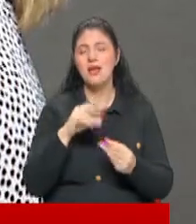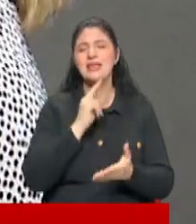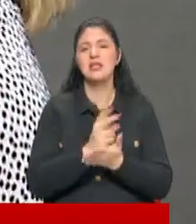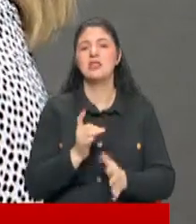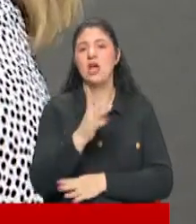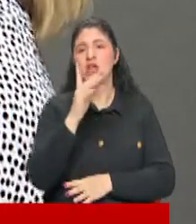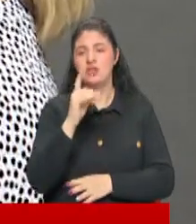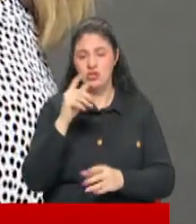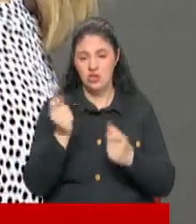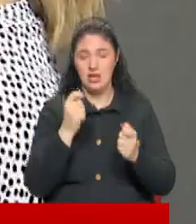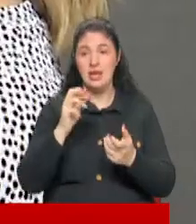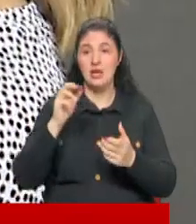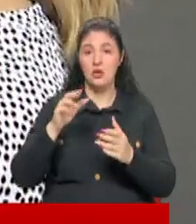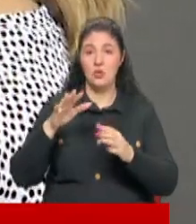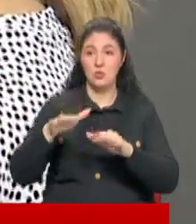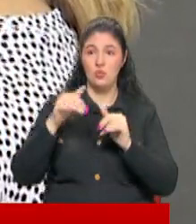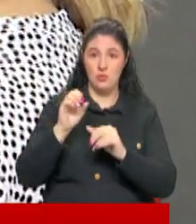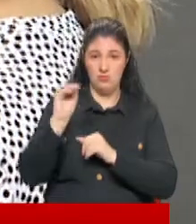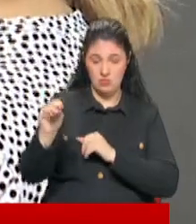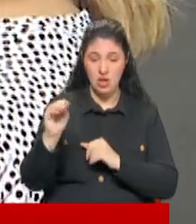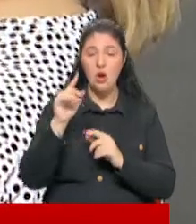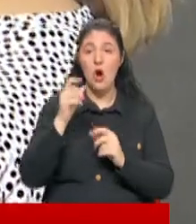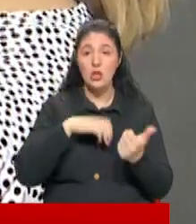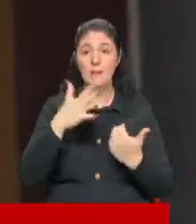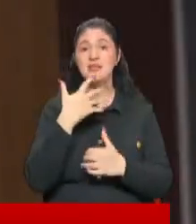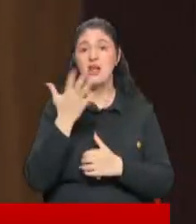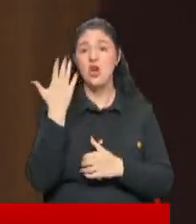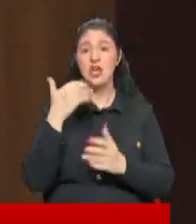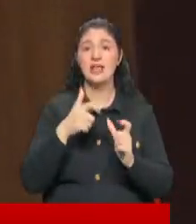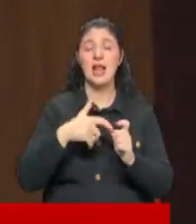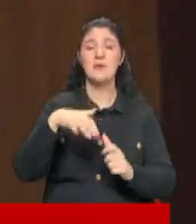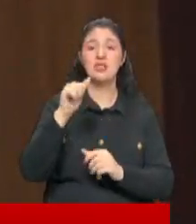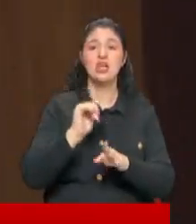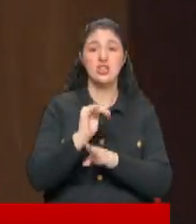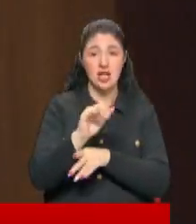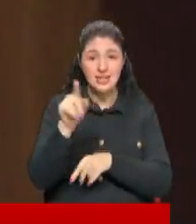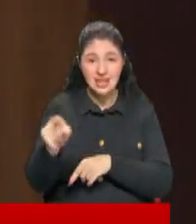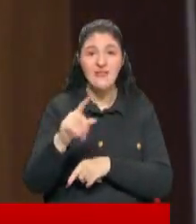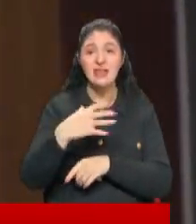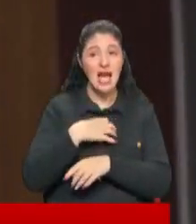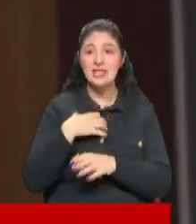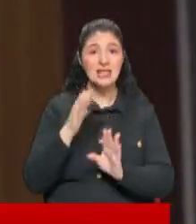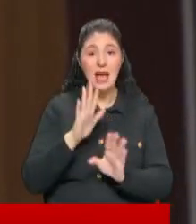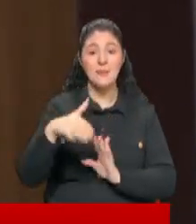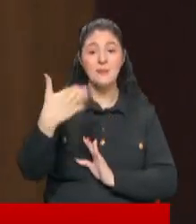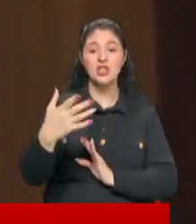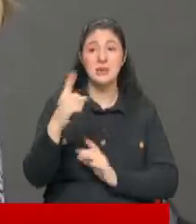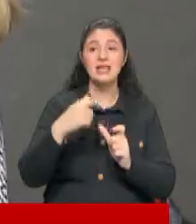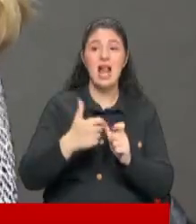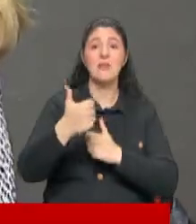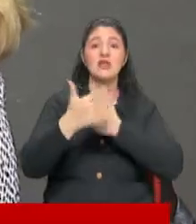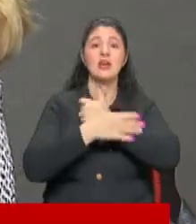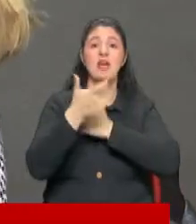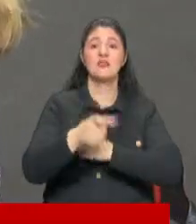ihem disin kurula sevk edildi olayın yıl önce genel merkezde yaşandığını ve kendisinin değil bir genel başkan